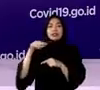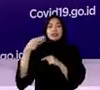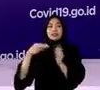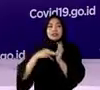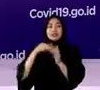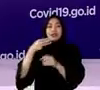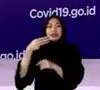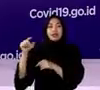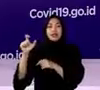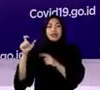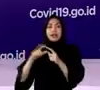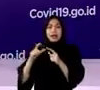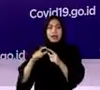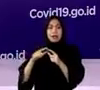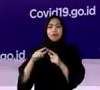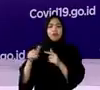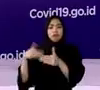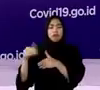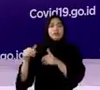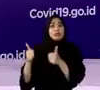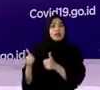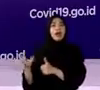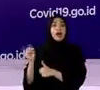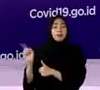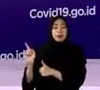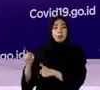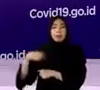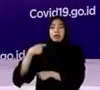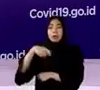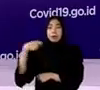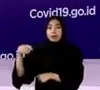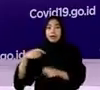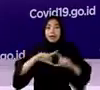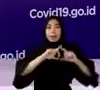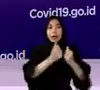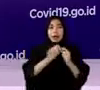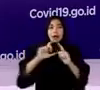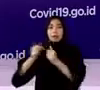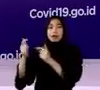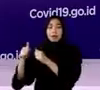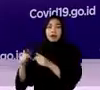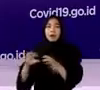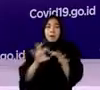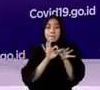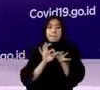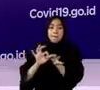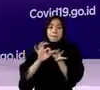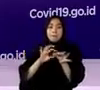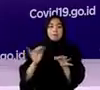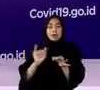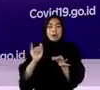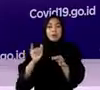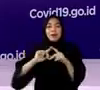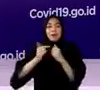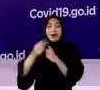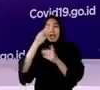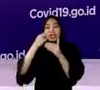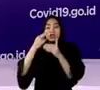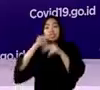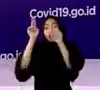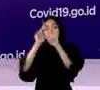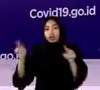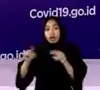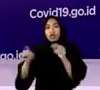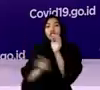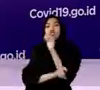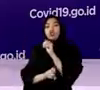lepas dari kerjasama kementerian dan lembaga terkait di Indonesia, serta dengan berbagai pihak internasional, yaitu